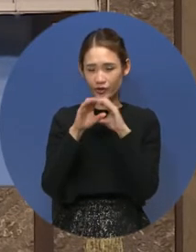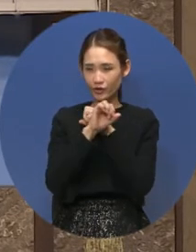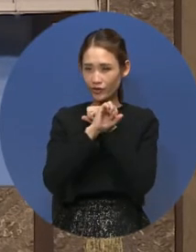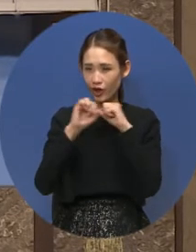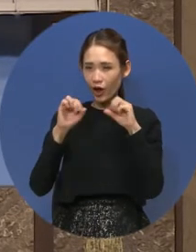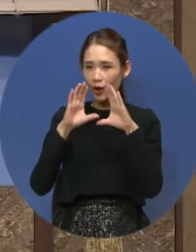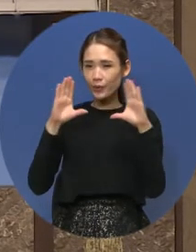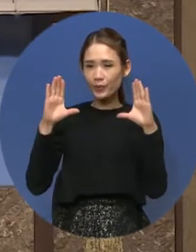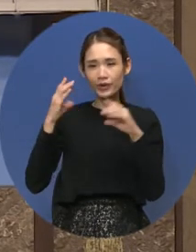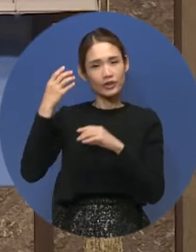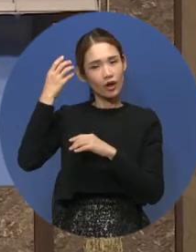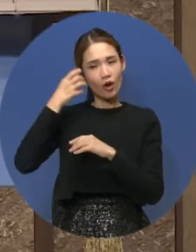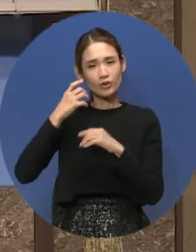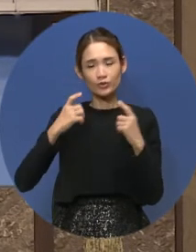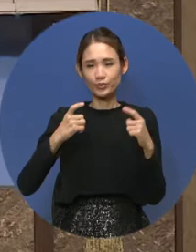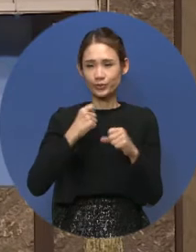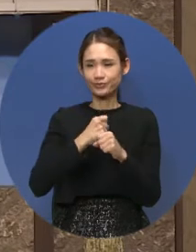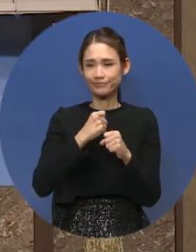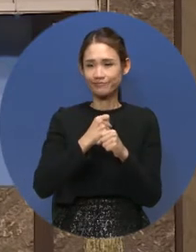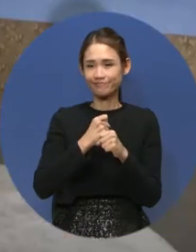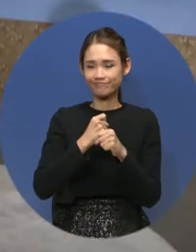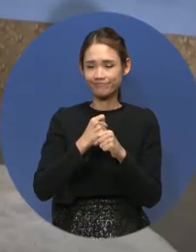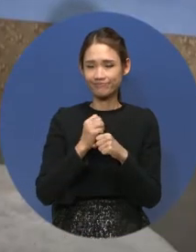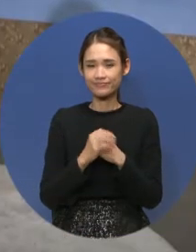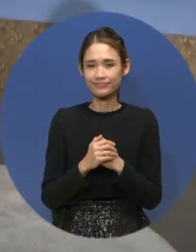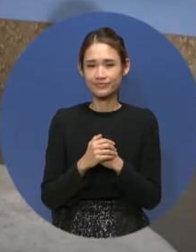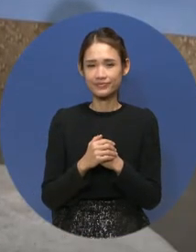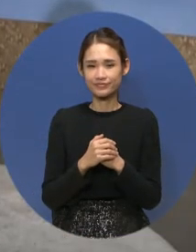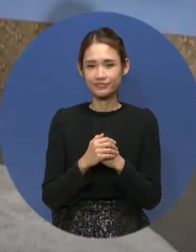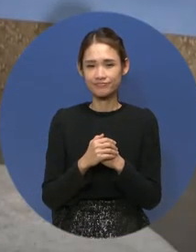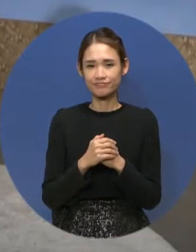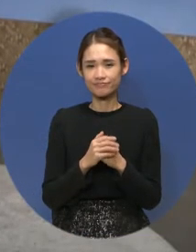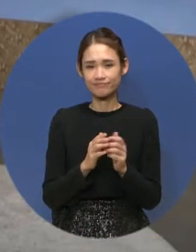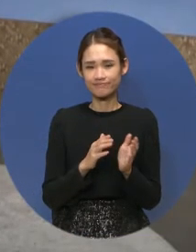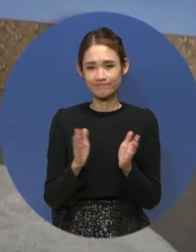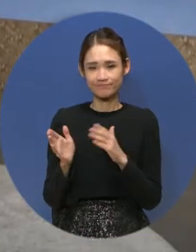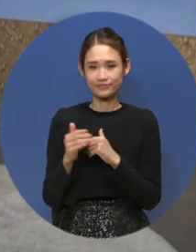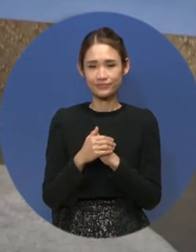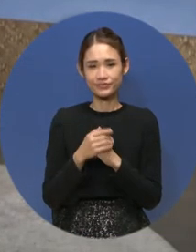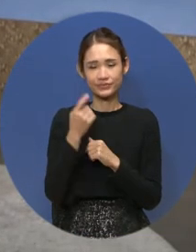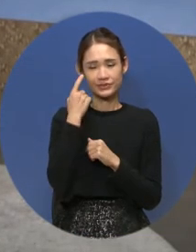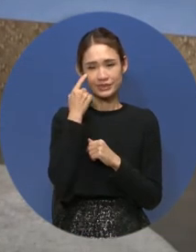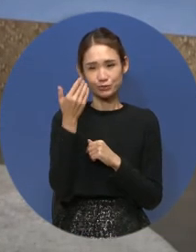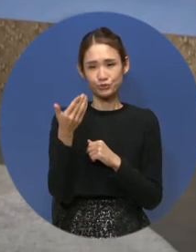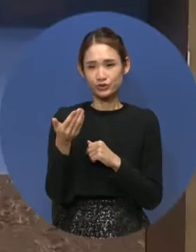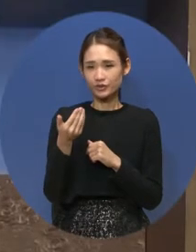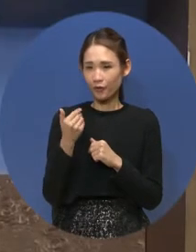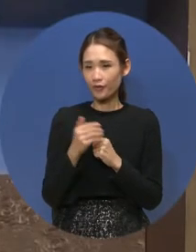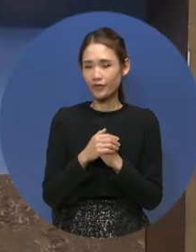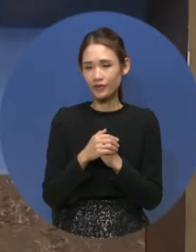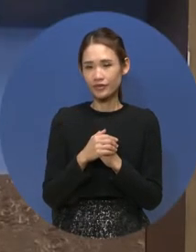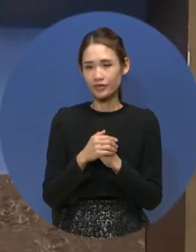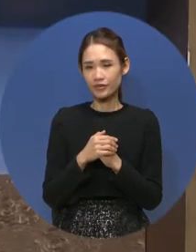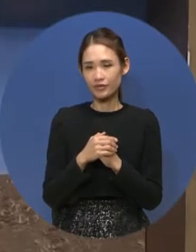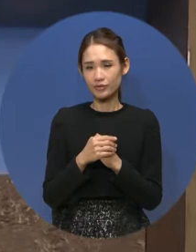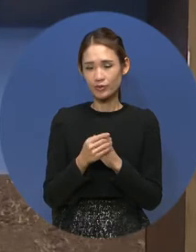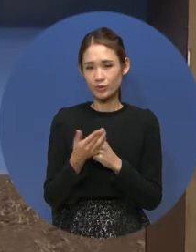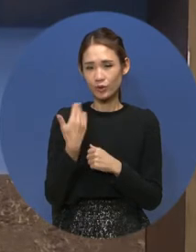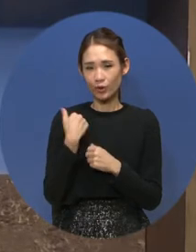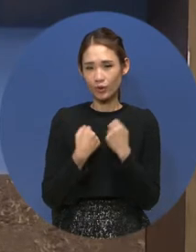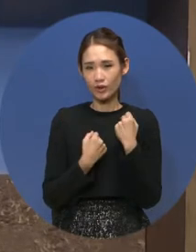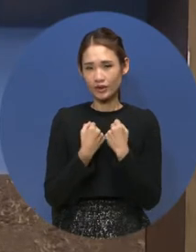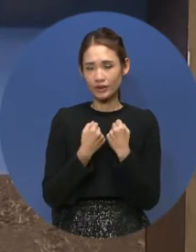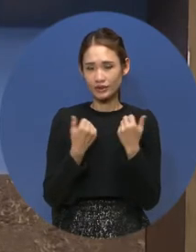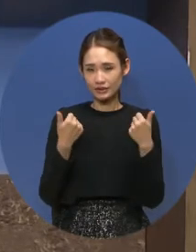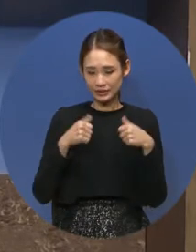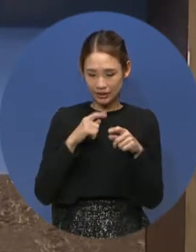만들어 나가는데 최선을 다하고 있습니다. 네. 네. 그럼 이제 본격적인 질문에 앞서서요. 앞서서 그